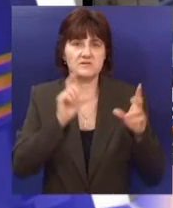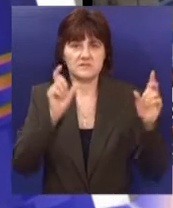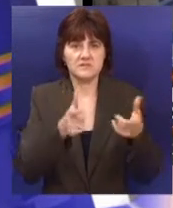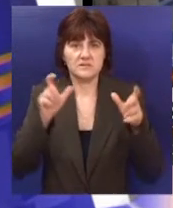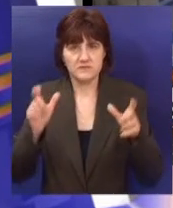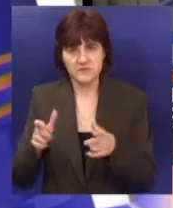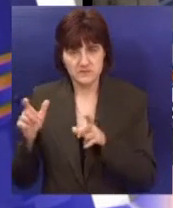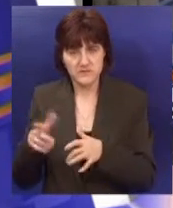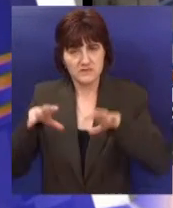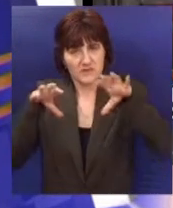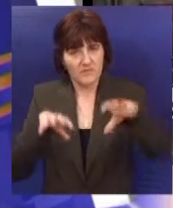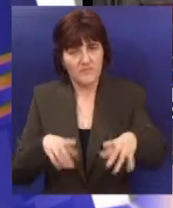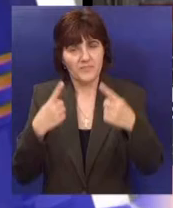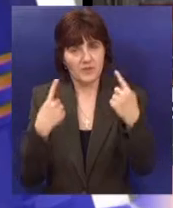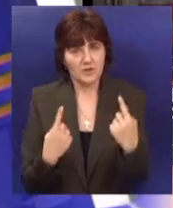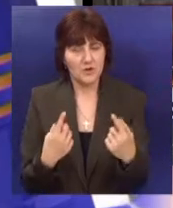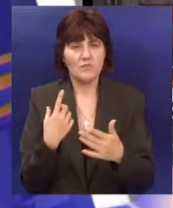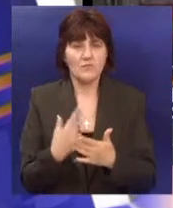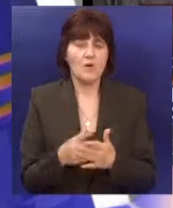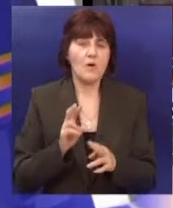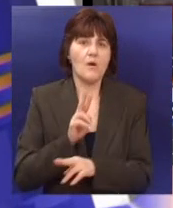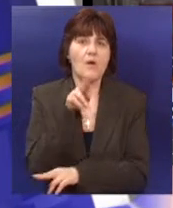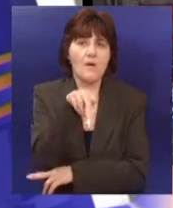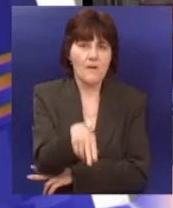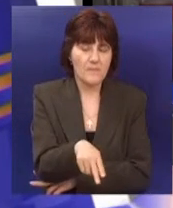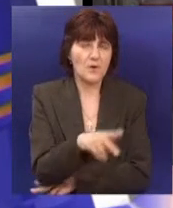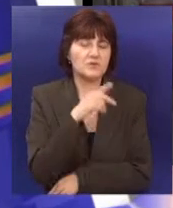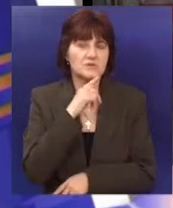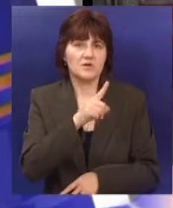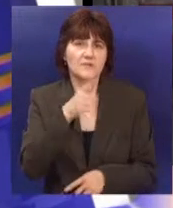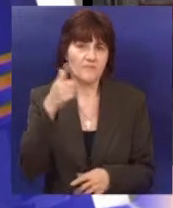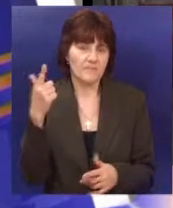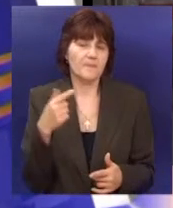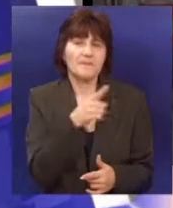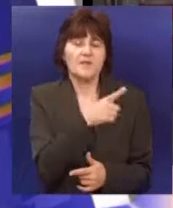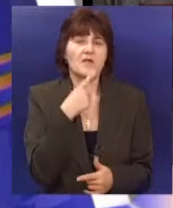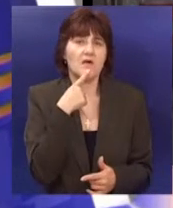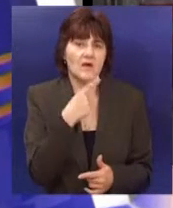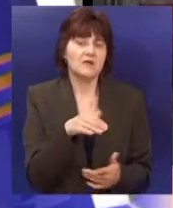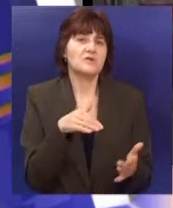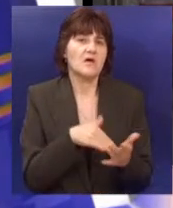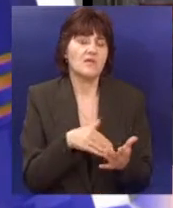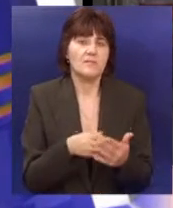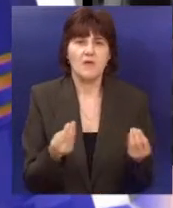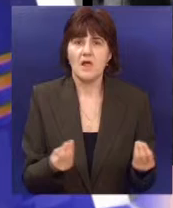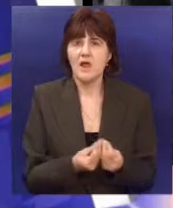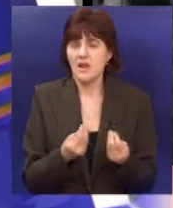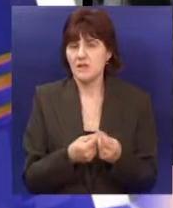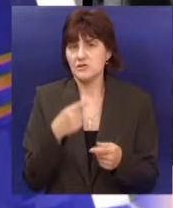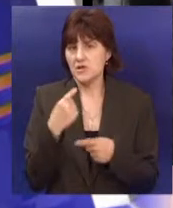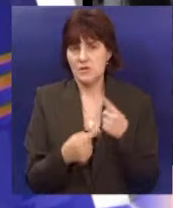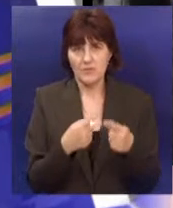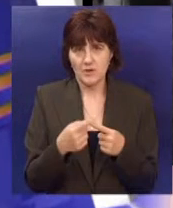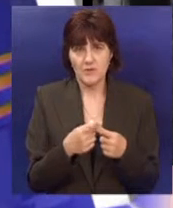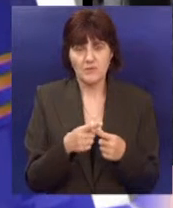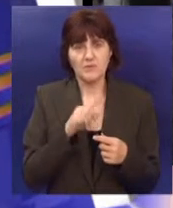Novi Sad-Temerin na Temerinskoj petlji, Pančevo-Kovačica, mostovi kod Titela i Žablja i Čente, prilazi Inđiji, Staroj Pazovi,